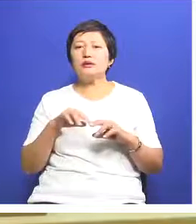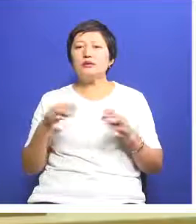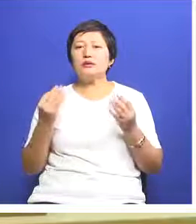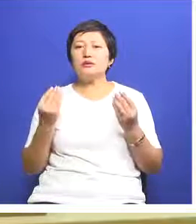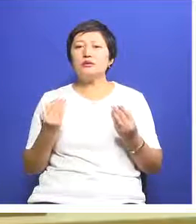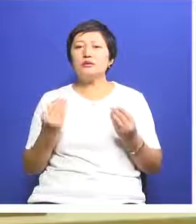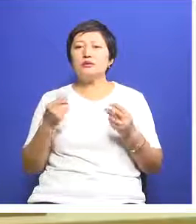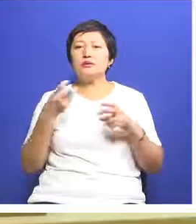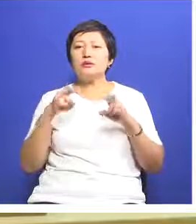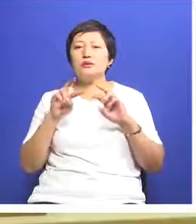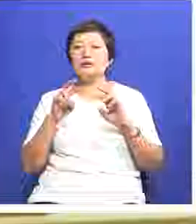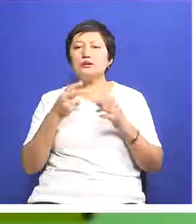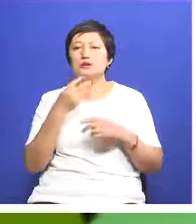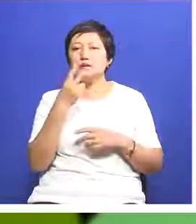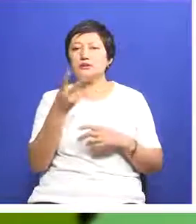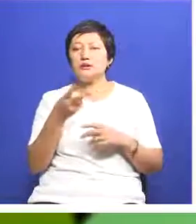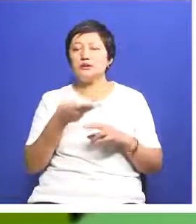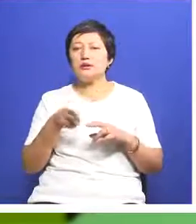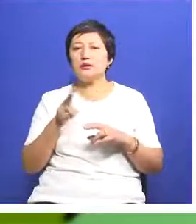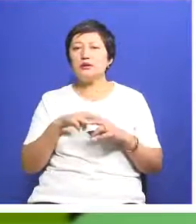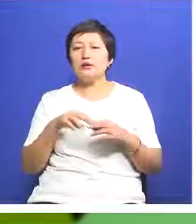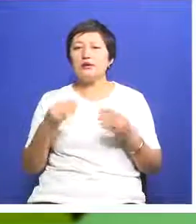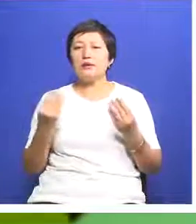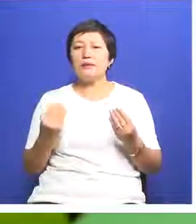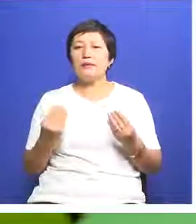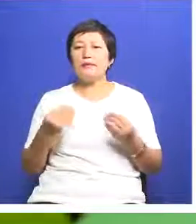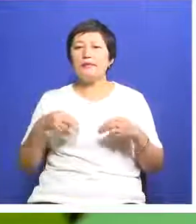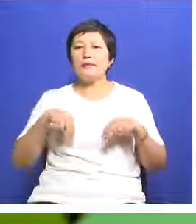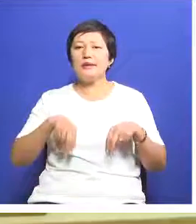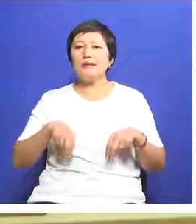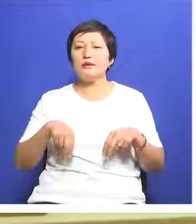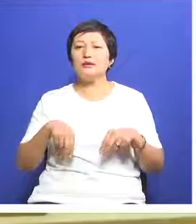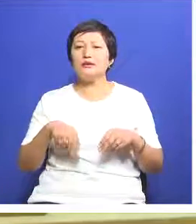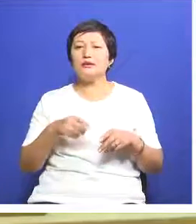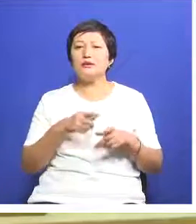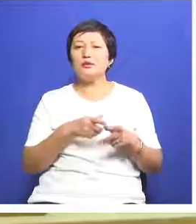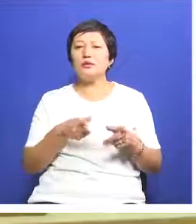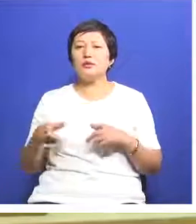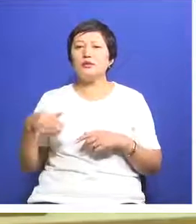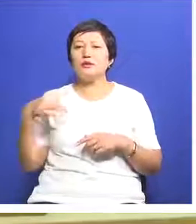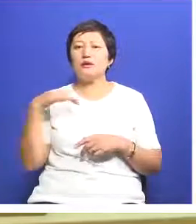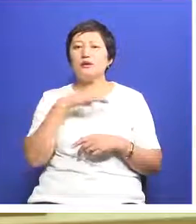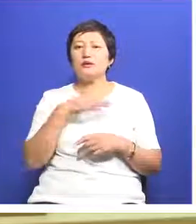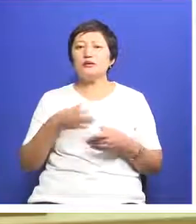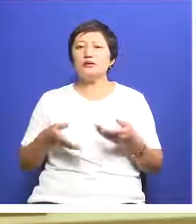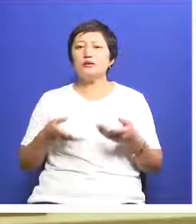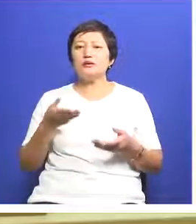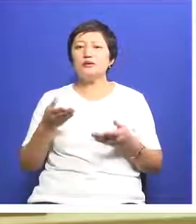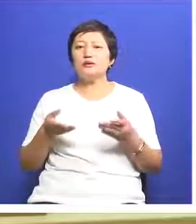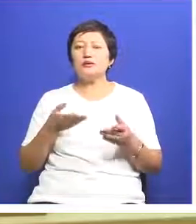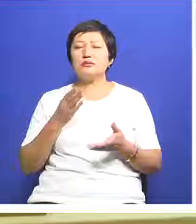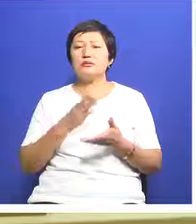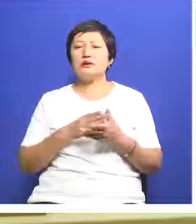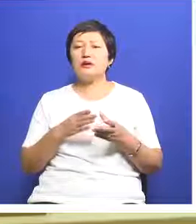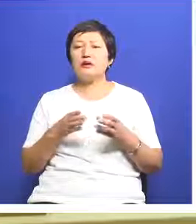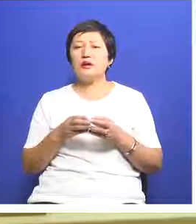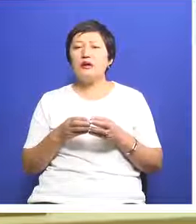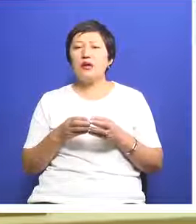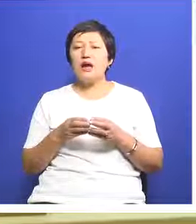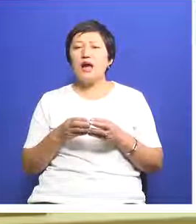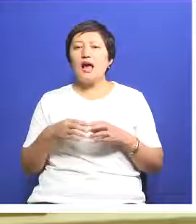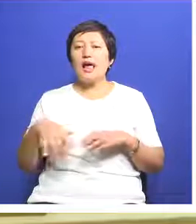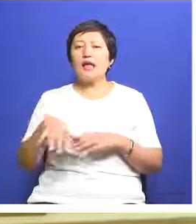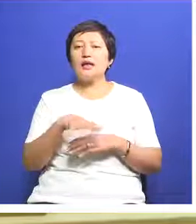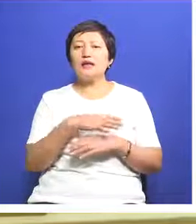kündülükte nazarımızda bizim buna kadir memleketten birliyetin köptegen cengilikler var. Buna